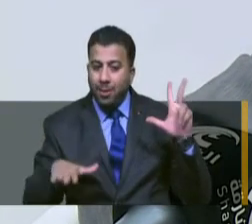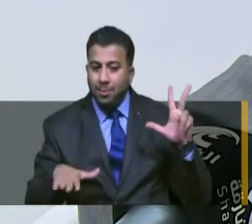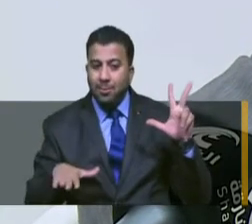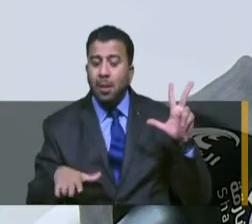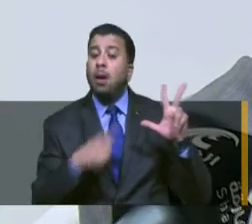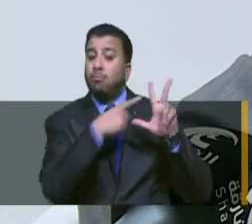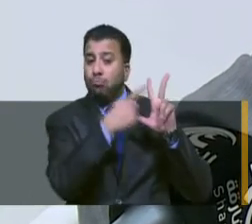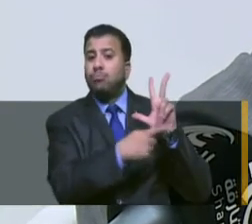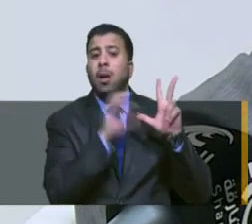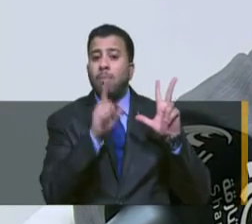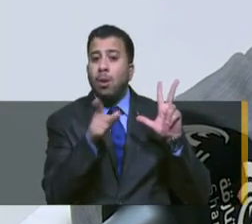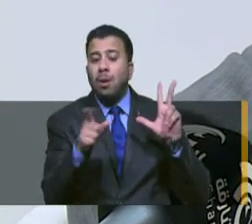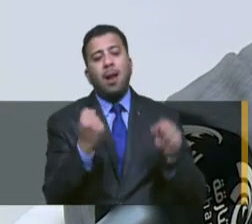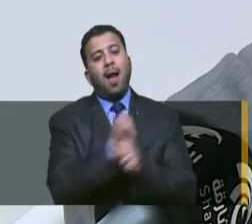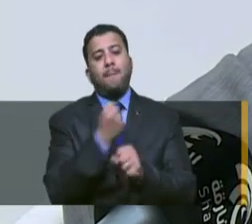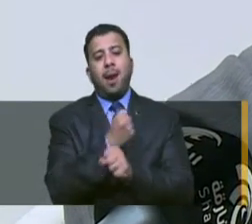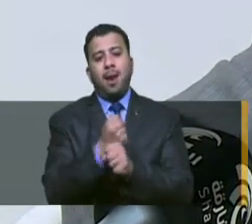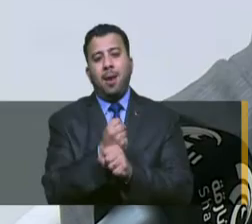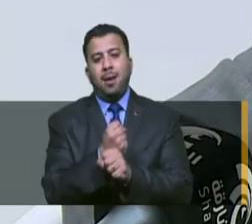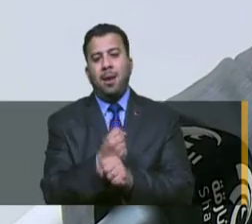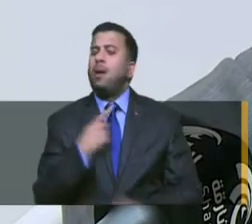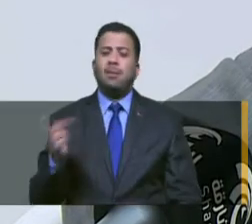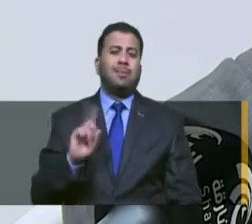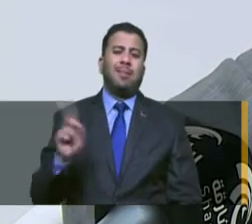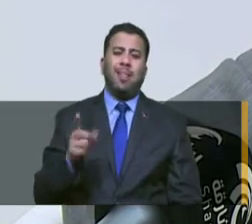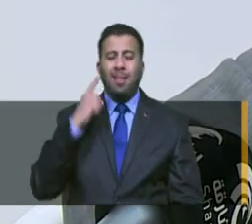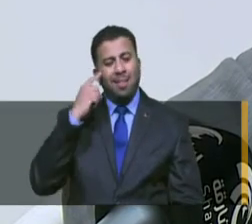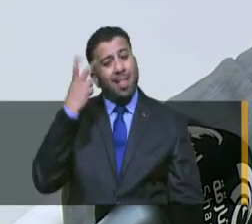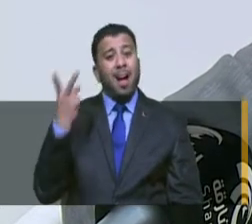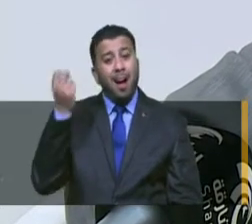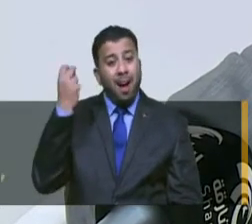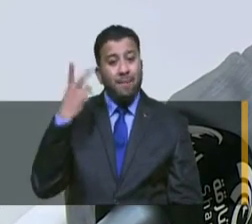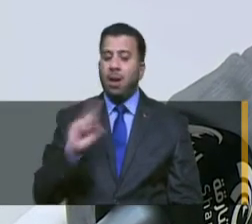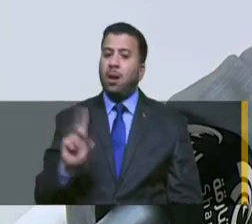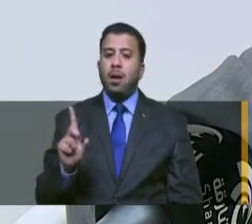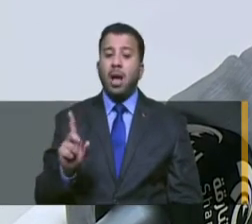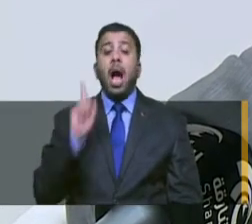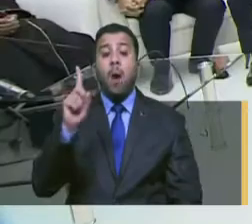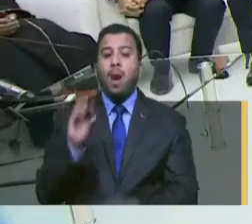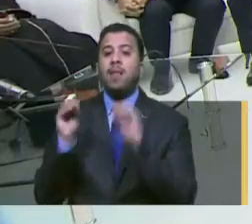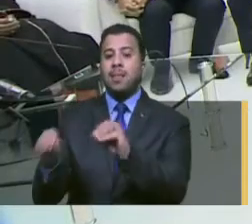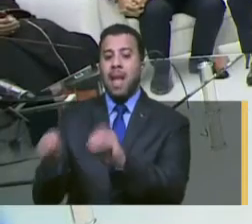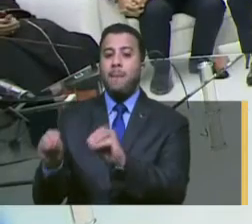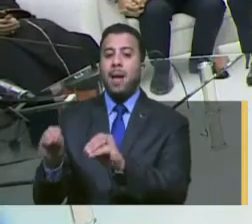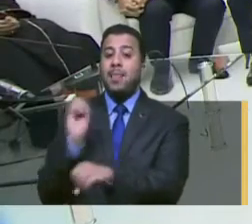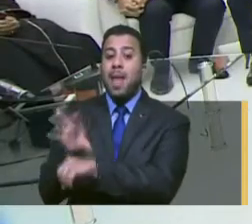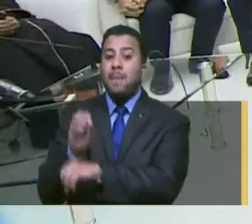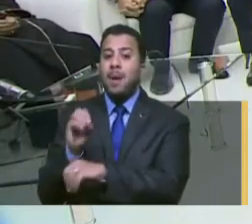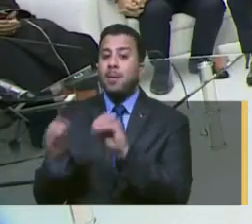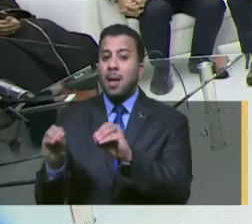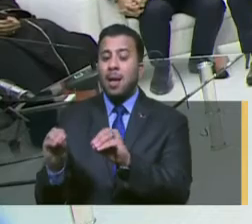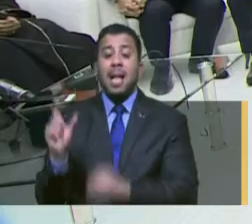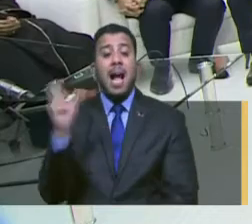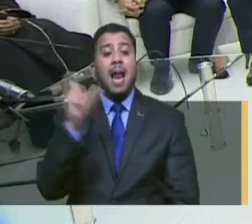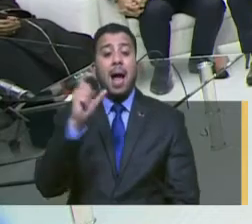هناك العمل. مش لازم ياخذ ثقافة، بس خل ياخذ تربية. والعالم الإسلامي